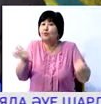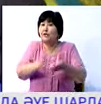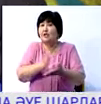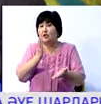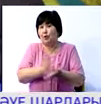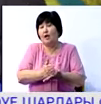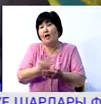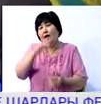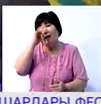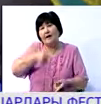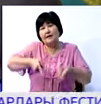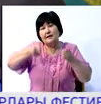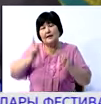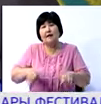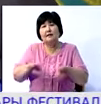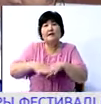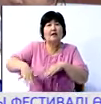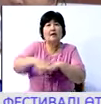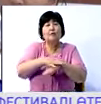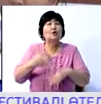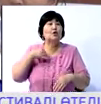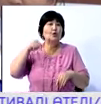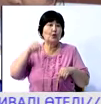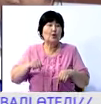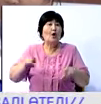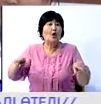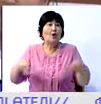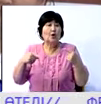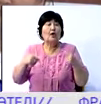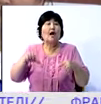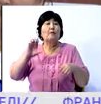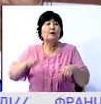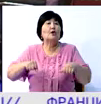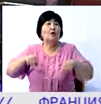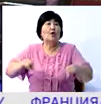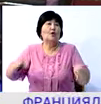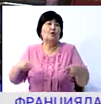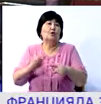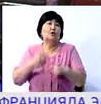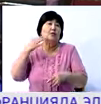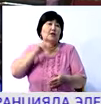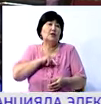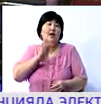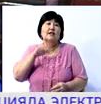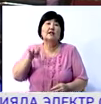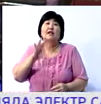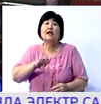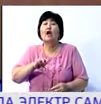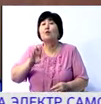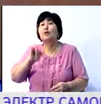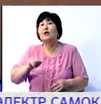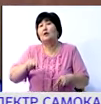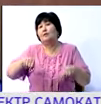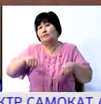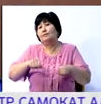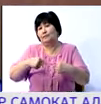Міне қазақылықтың қаймағы бұзылмаған Сыр өңірінде құрылған билер кеңесі осы мақсатта жұмыс істейді. Сырдария ауданында да билер кеңесі құрылған.